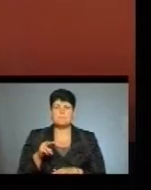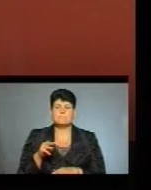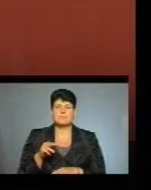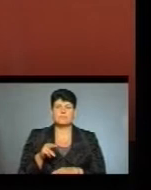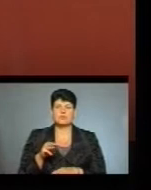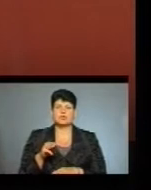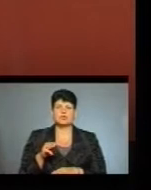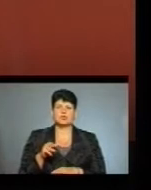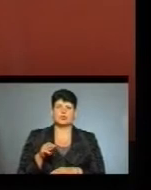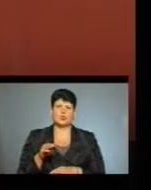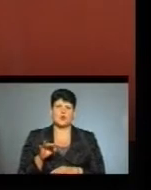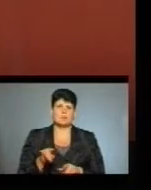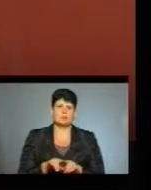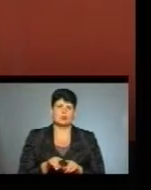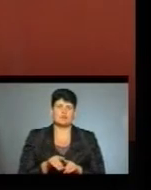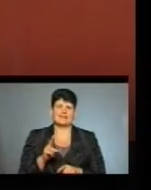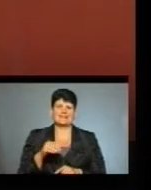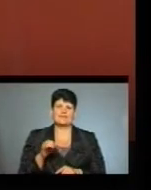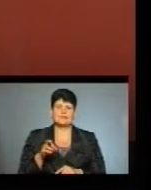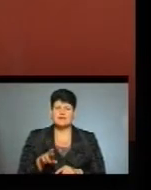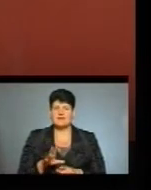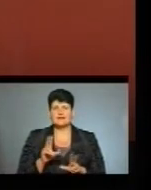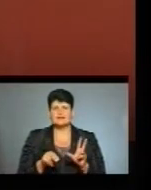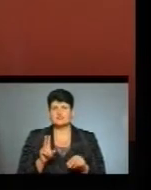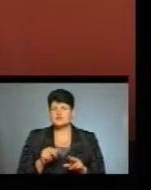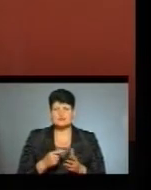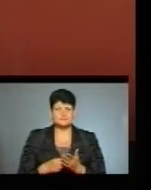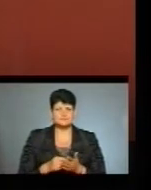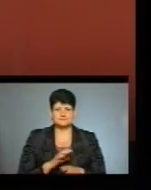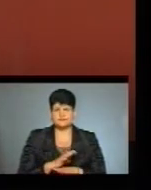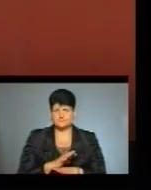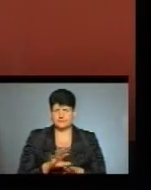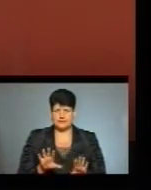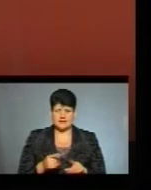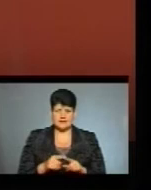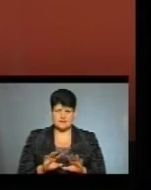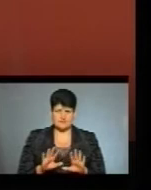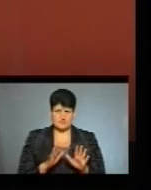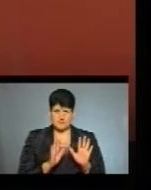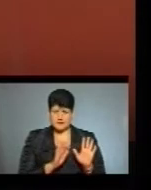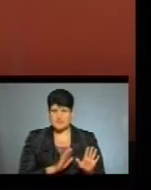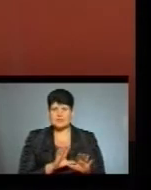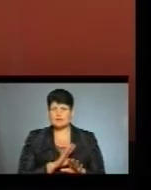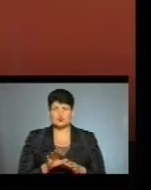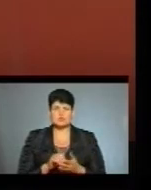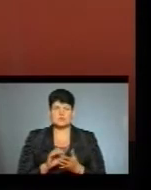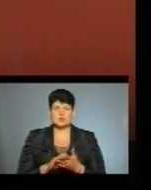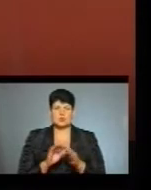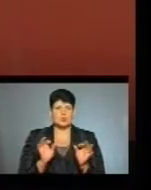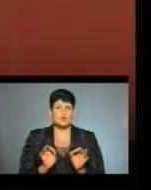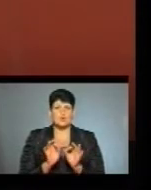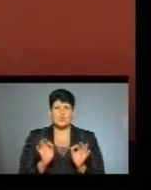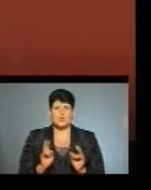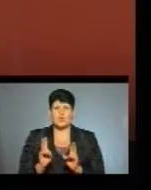у дифтерії. Але, на щастя, вони були не підтверджені, ці випадки, і також не було зареєстровано нікого, хто